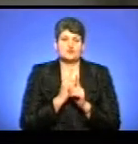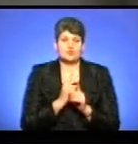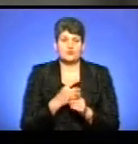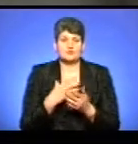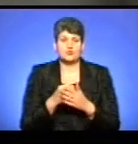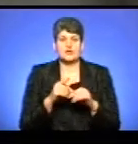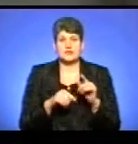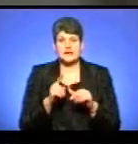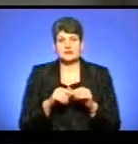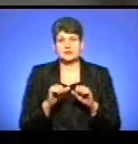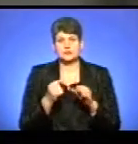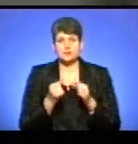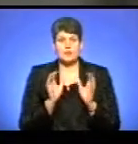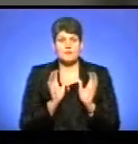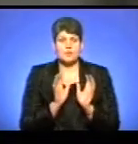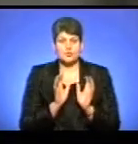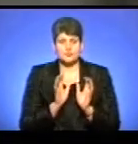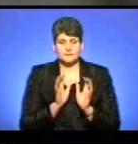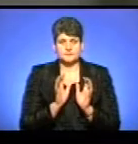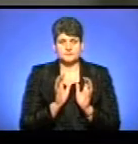рідних, близьких, знайомих, опікунів